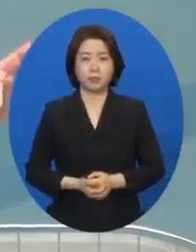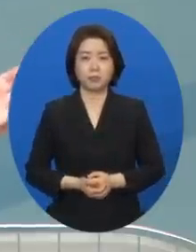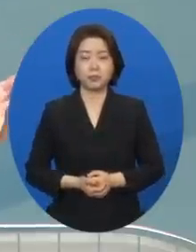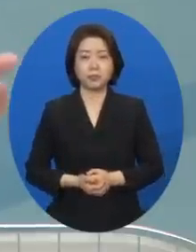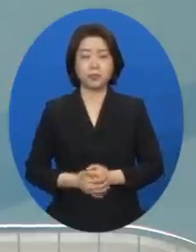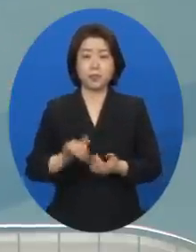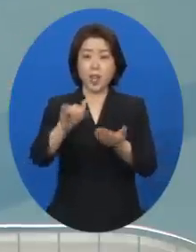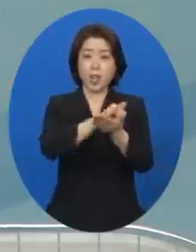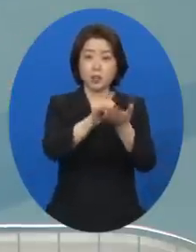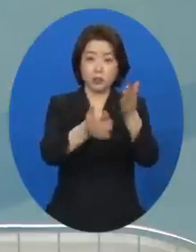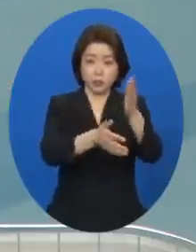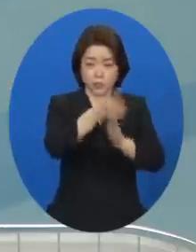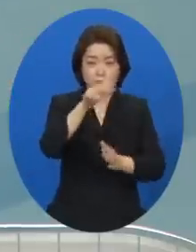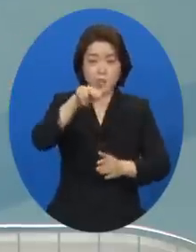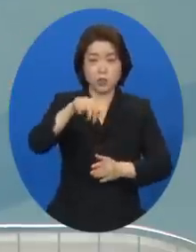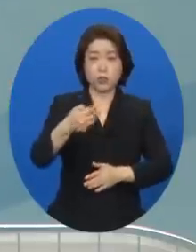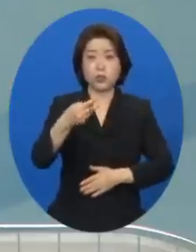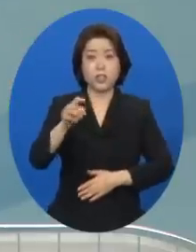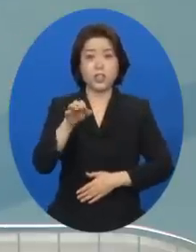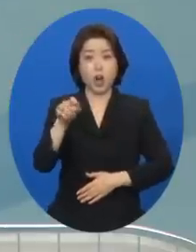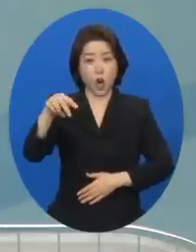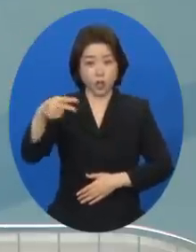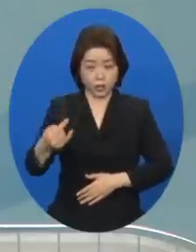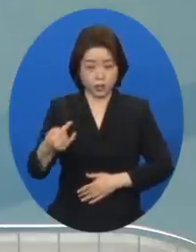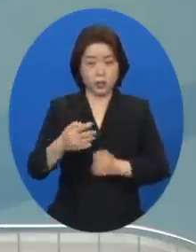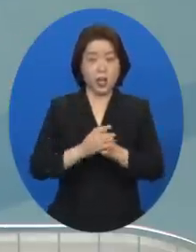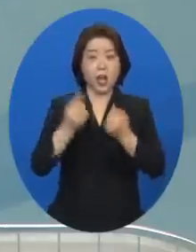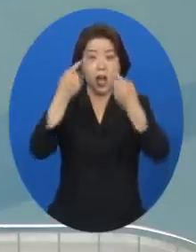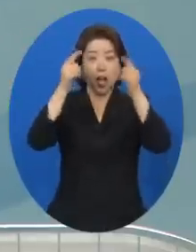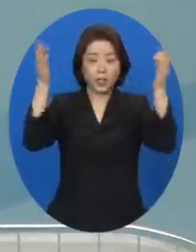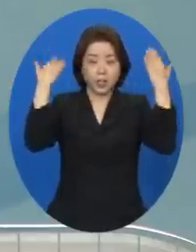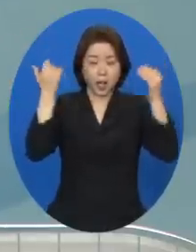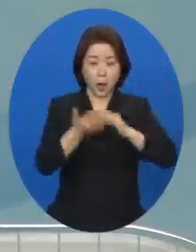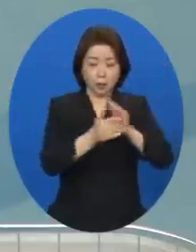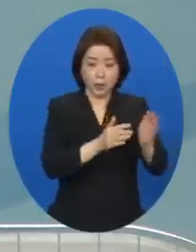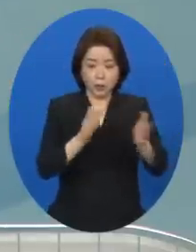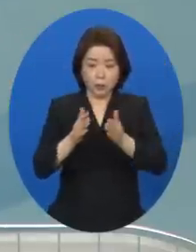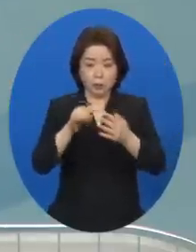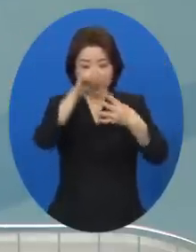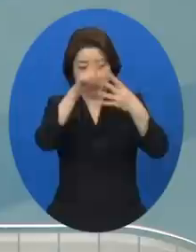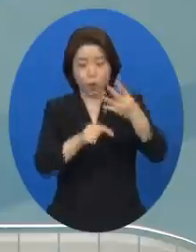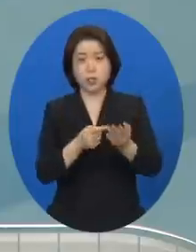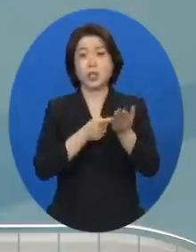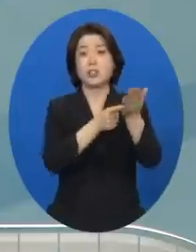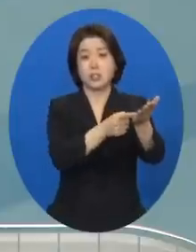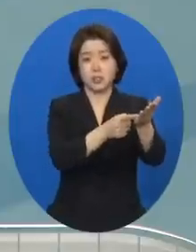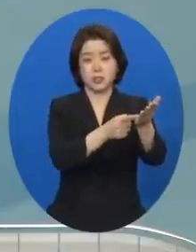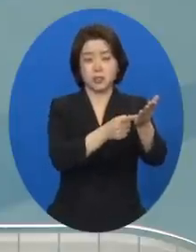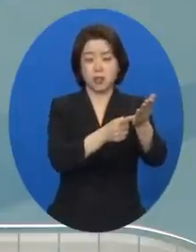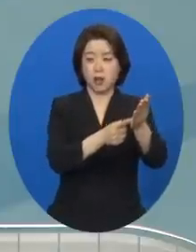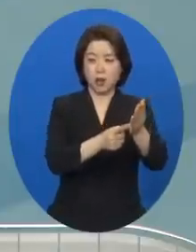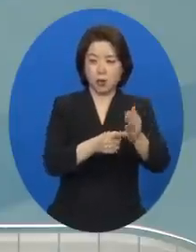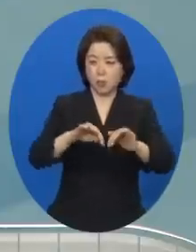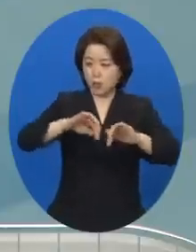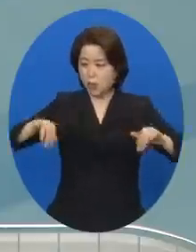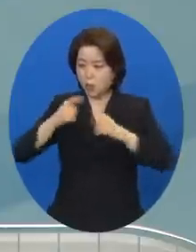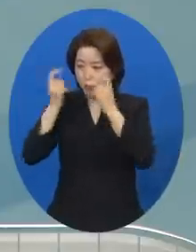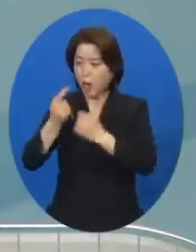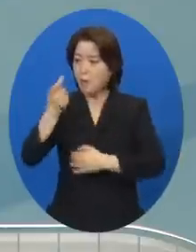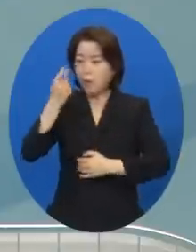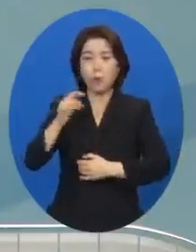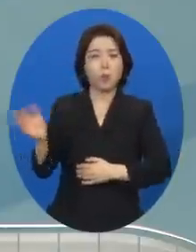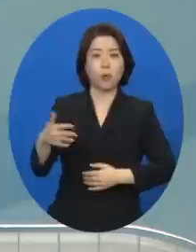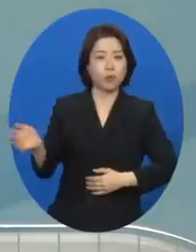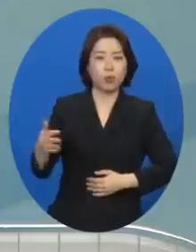그 뉴욕 시티의 줄리아 저도 막 학교 대학 예비 과정 에 지원을 합니다 레슨을 못 받은 것도 아니에요